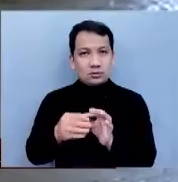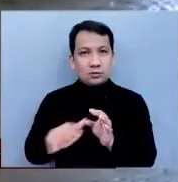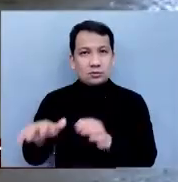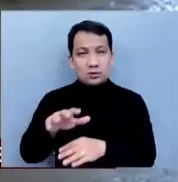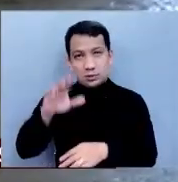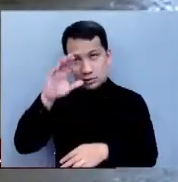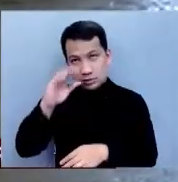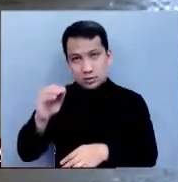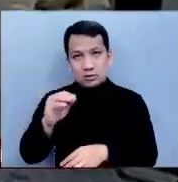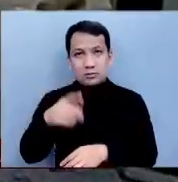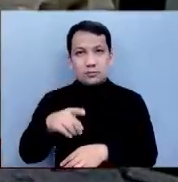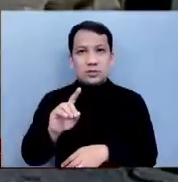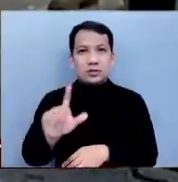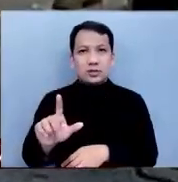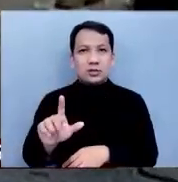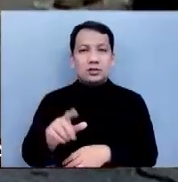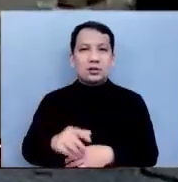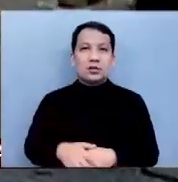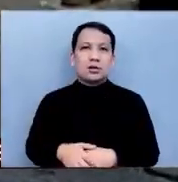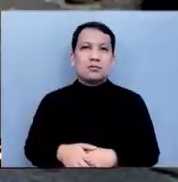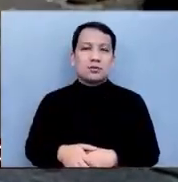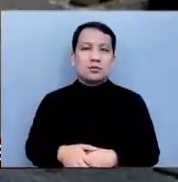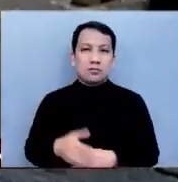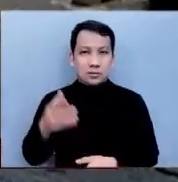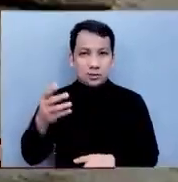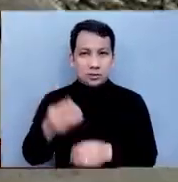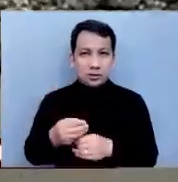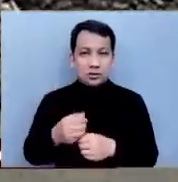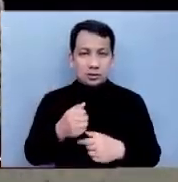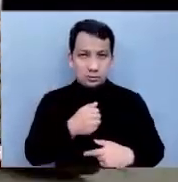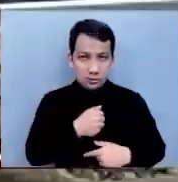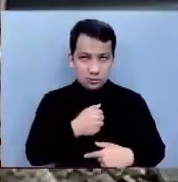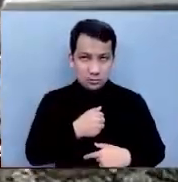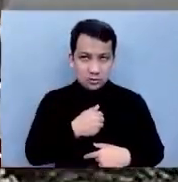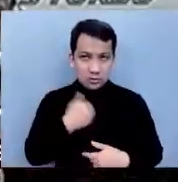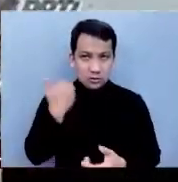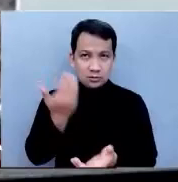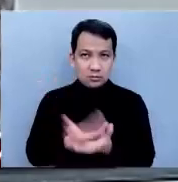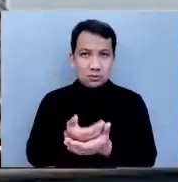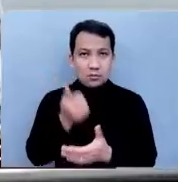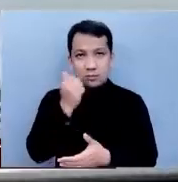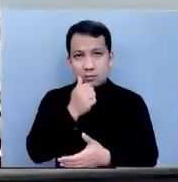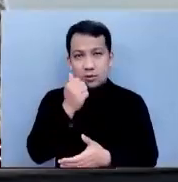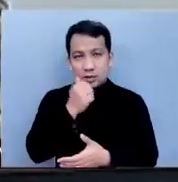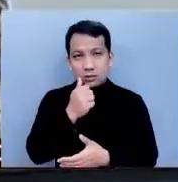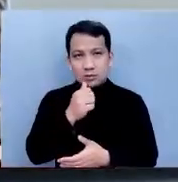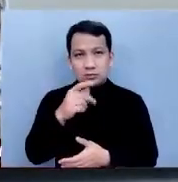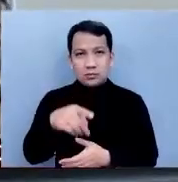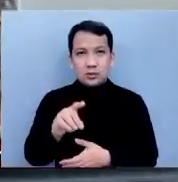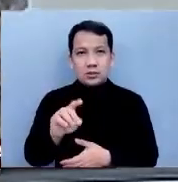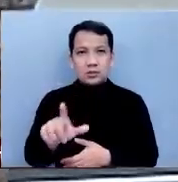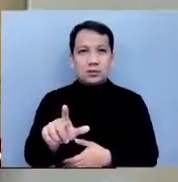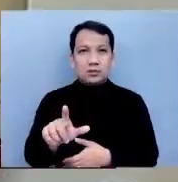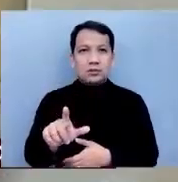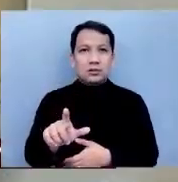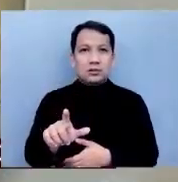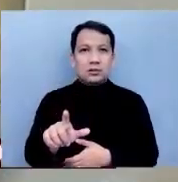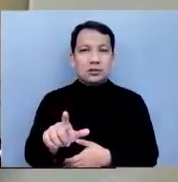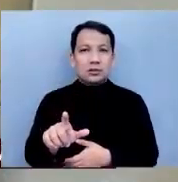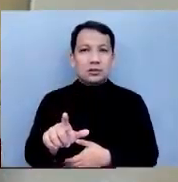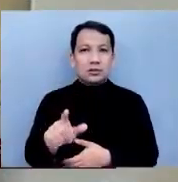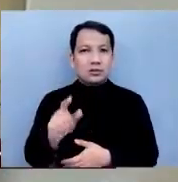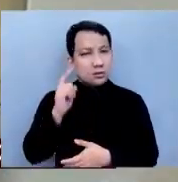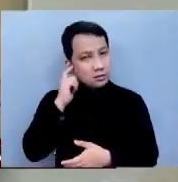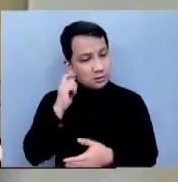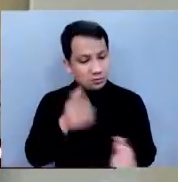lalaking PDL. Kaya doble ang paghahanda ng mga jail guards sa mga darating na babaeng PDL. Congested na rin yun eh.